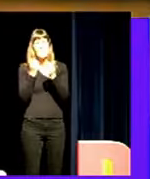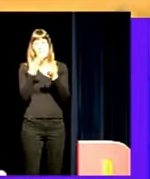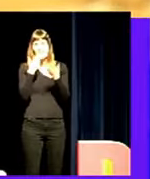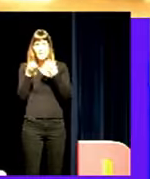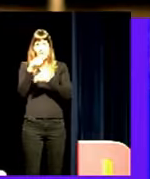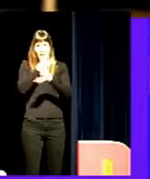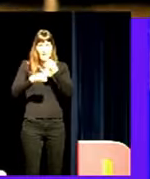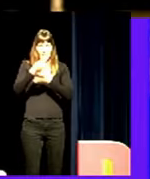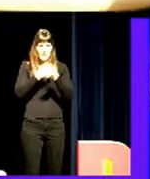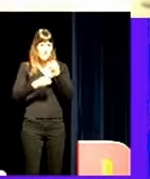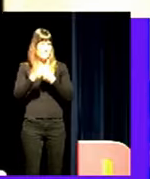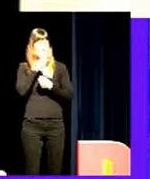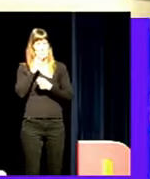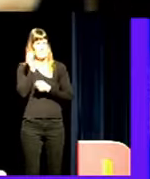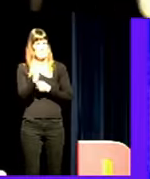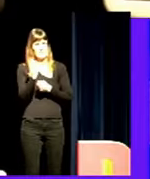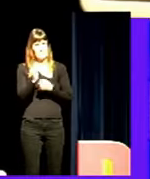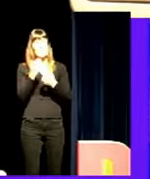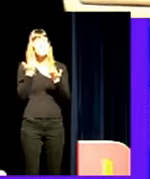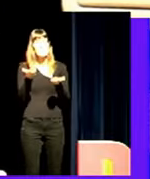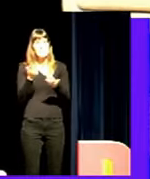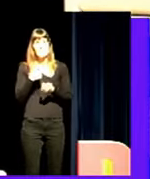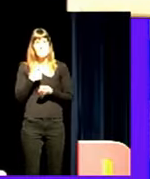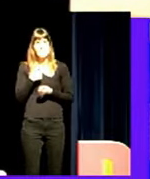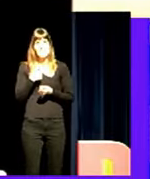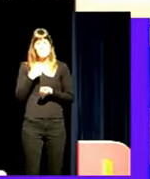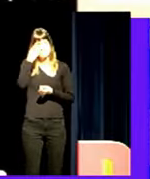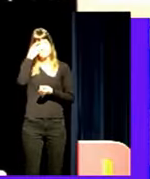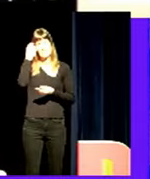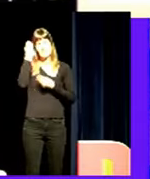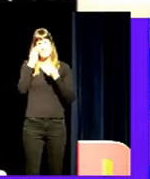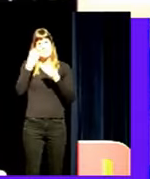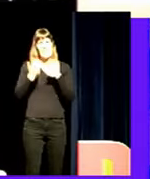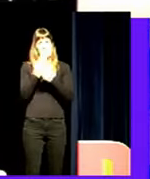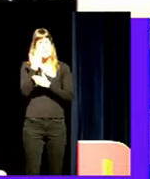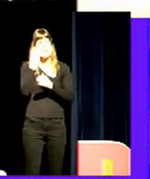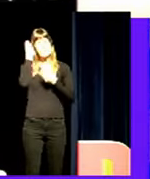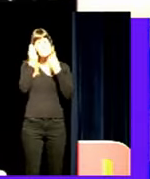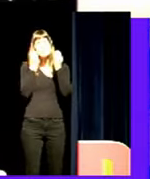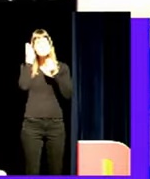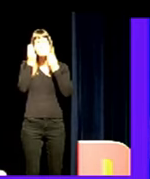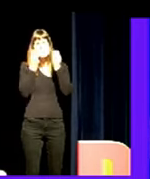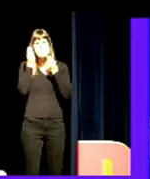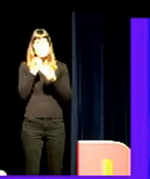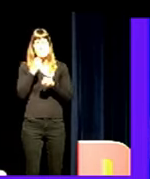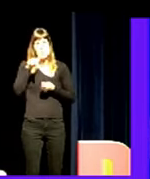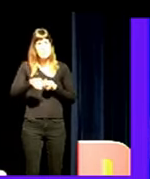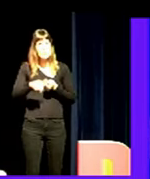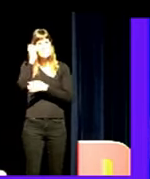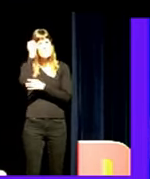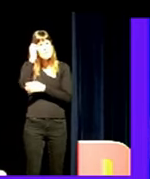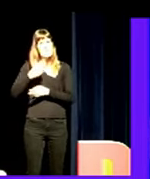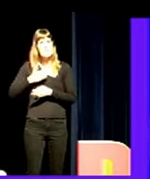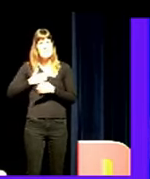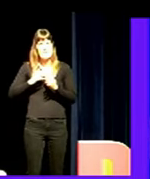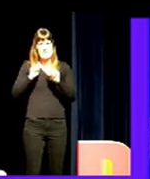espabea edatu, ez da? Eta hortatik, eta ni kontzean, ez da? Mentorrela, nengoen pentsaten, nola? Hartuko dut gaur hitzaldia, nondik